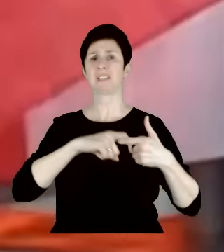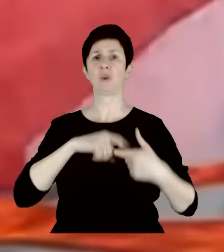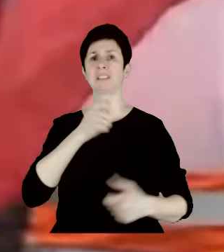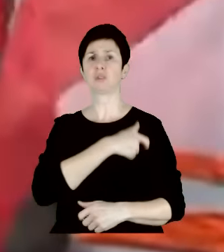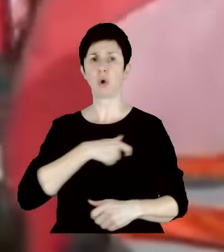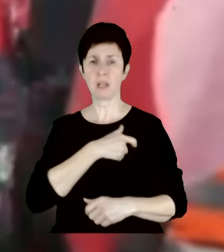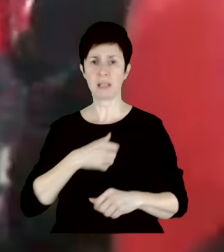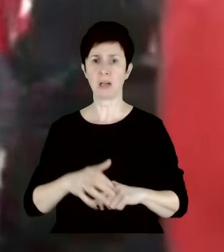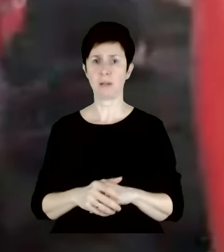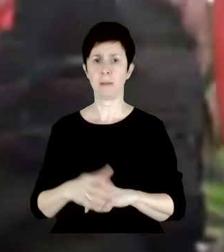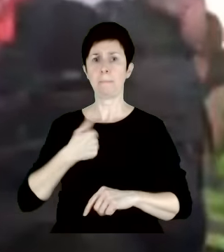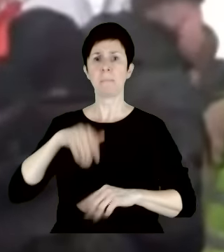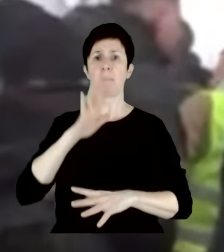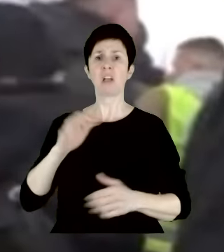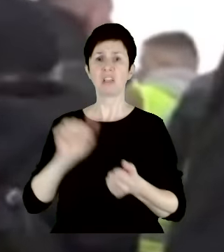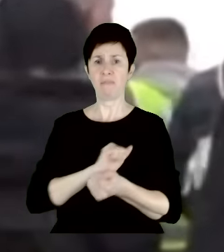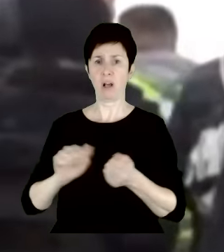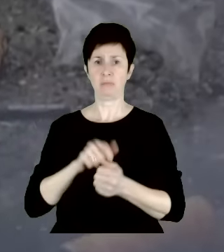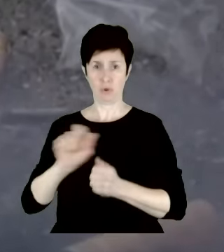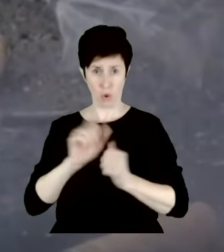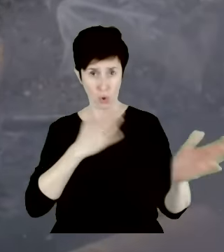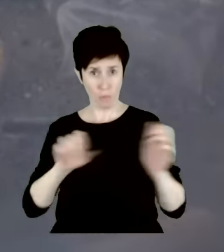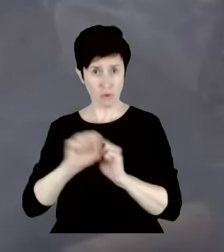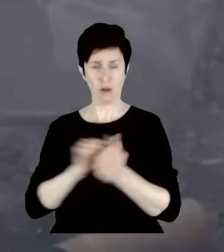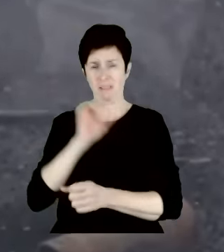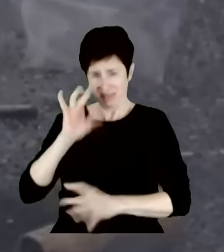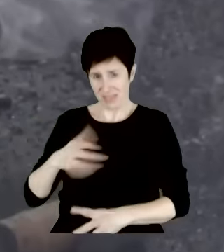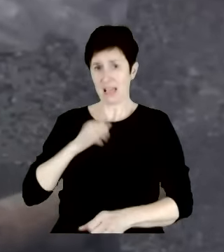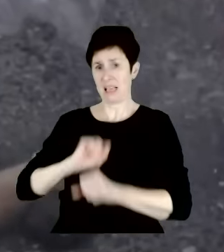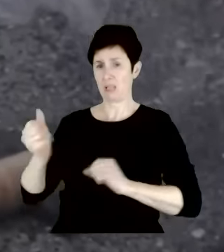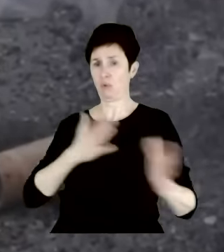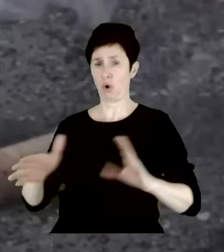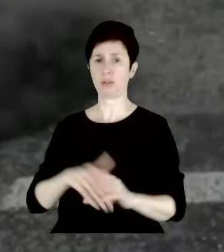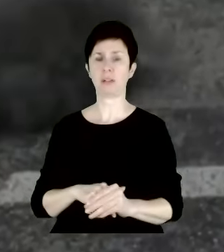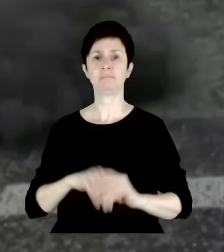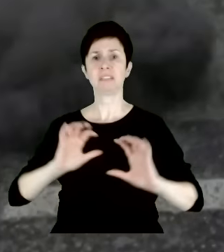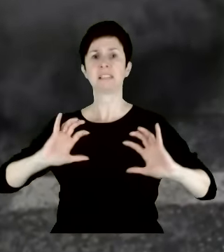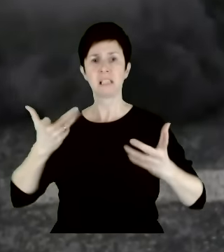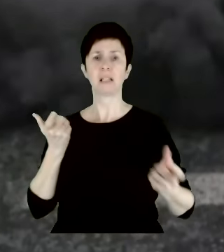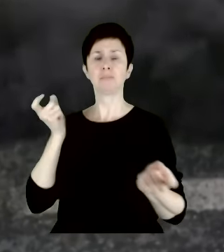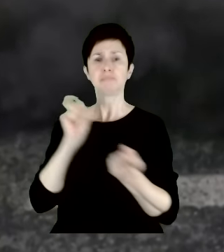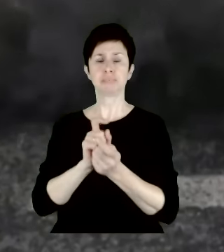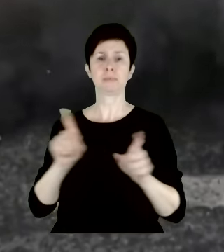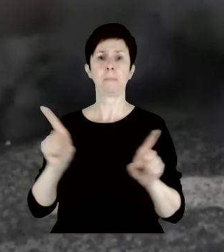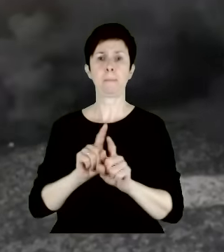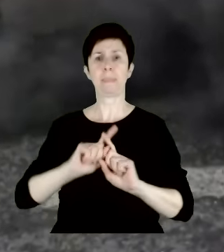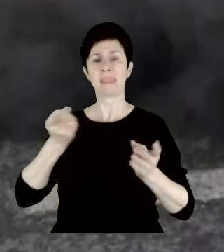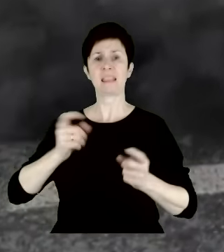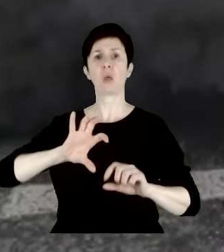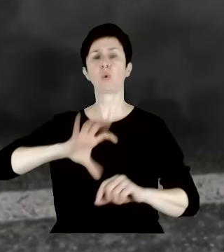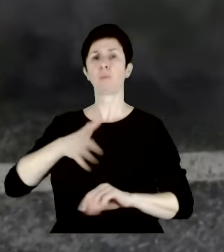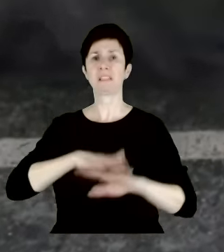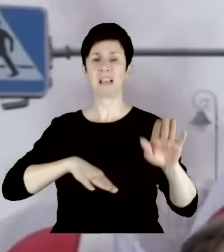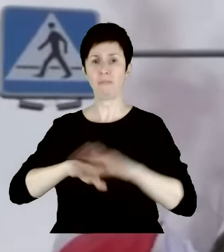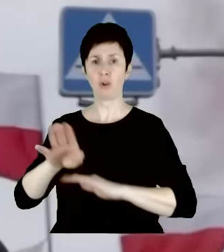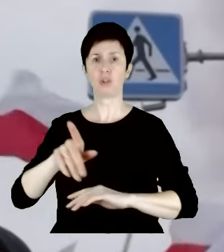tylko. Będziemy walczyć! Jest pan gotów do walki? To cały czas! Do tego strajku przyłączyły się też inne grupy